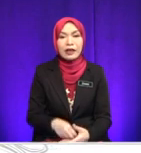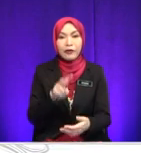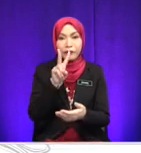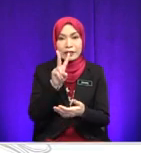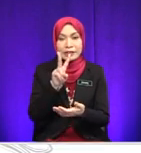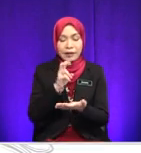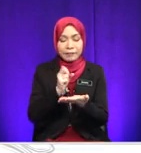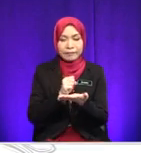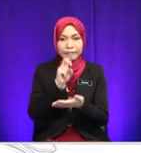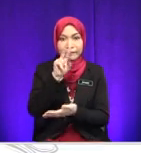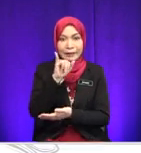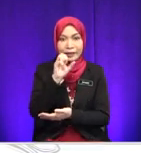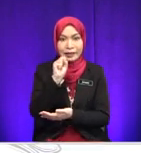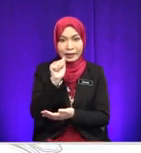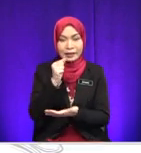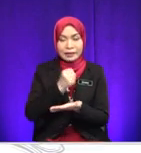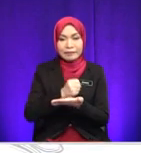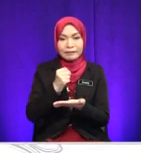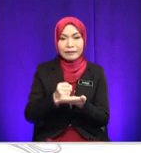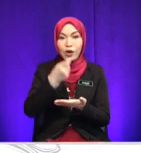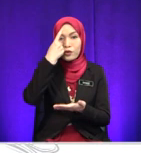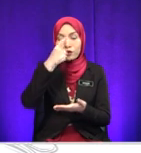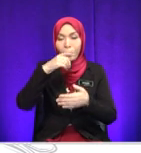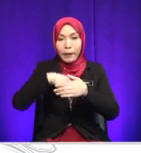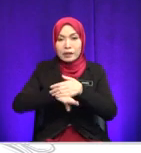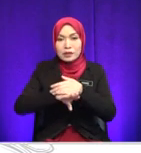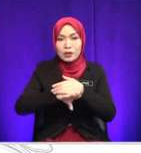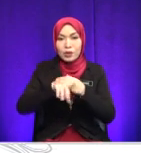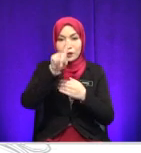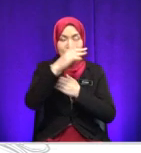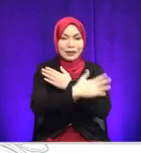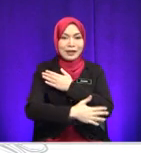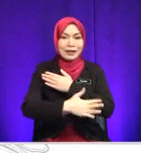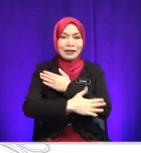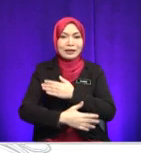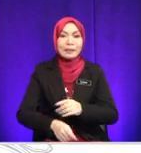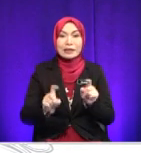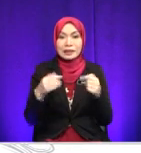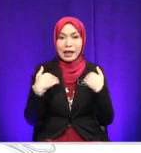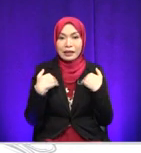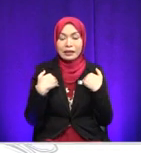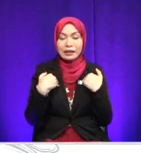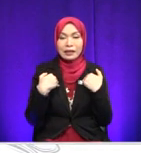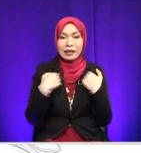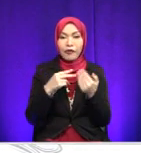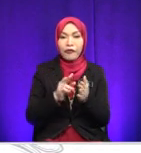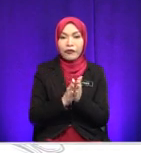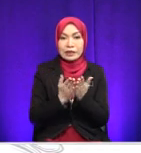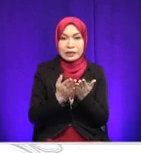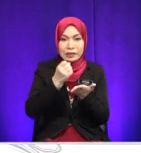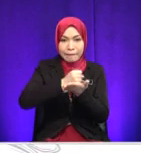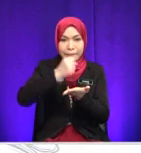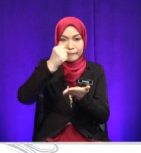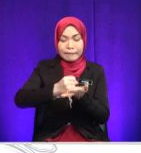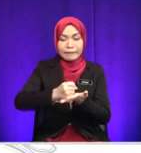sahaja. Terima kasih Puniten. Jadi di situ berdasarkan ini kita dah tahu dah bidang dan